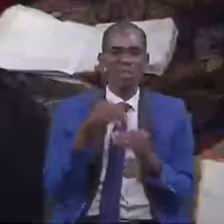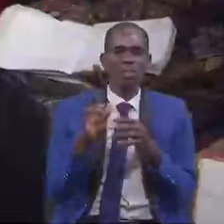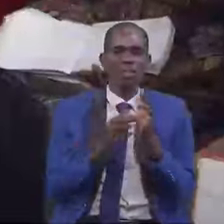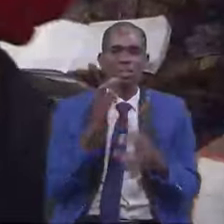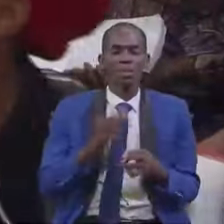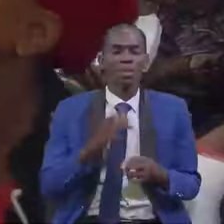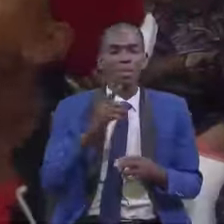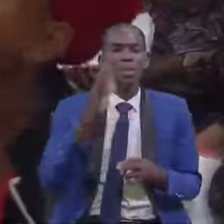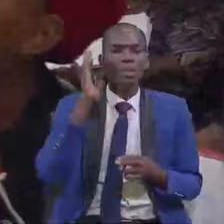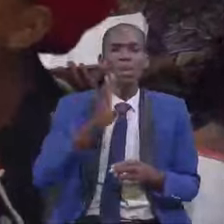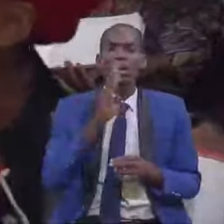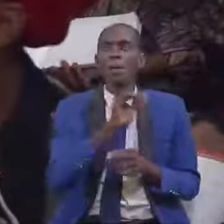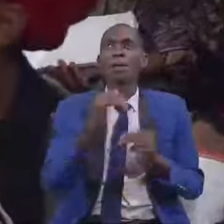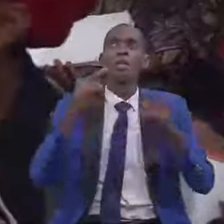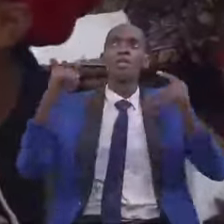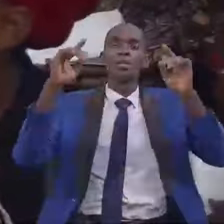réalisateur.